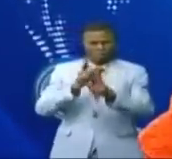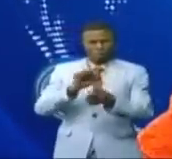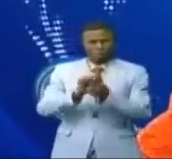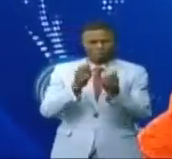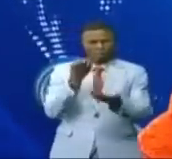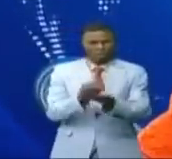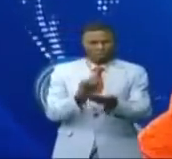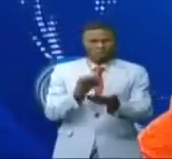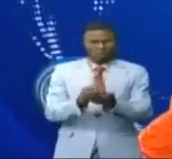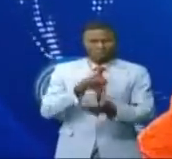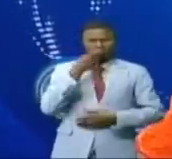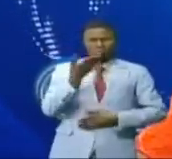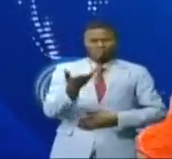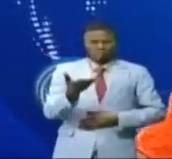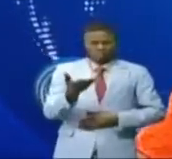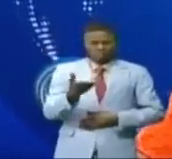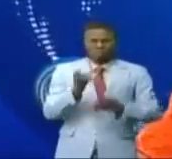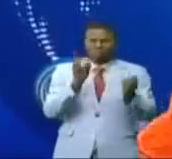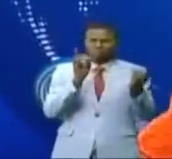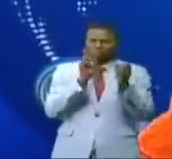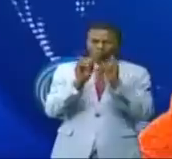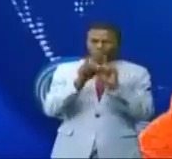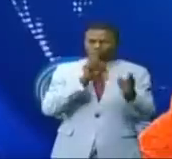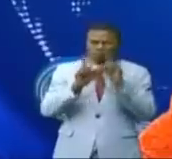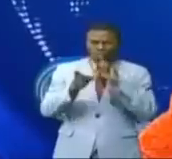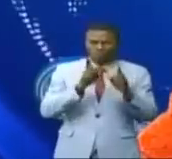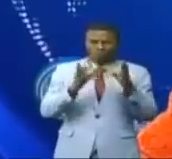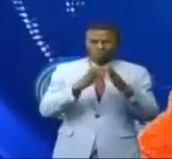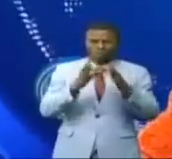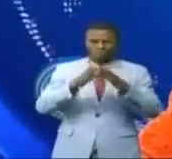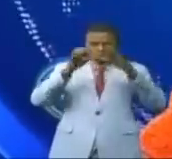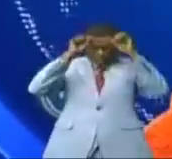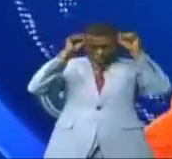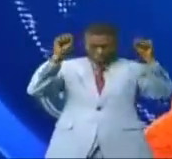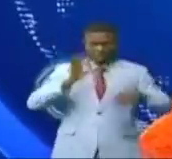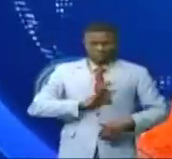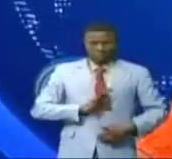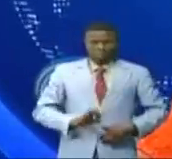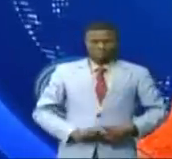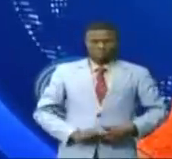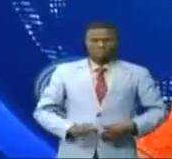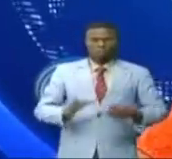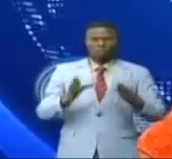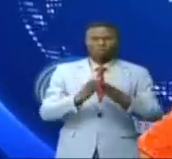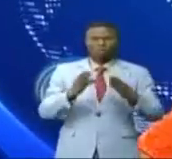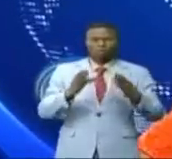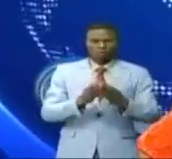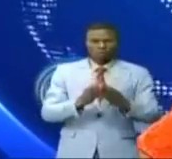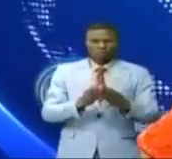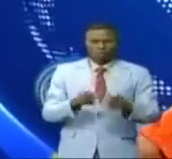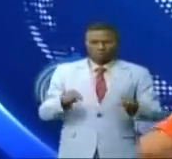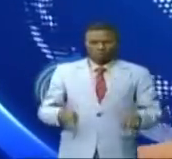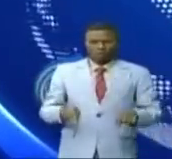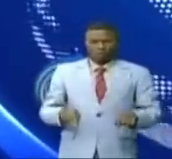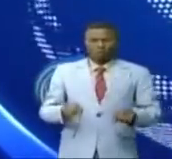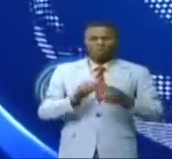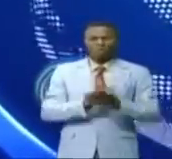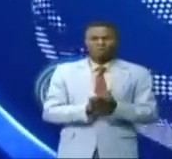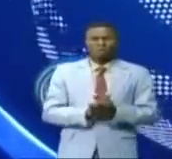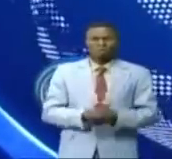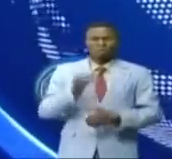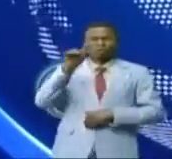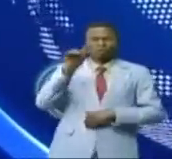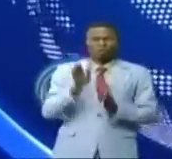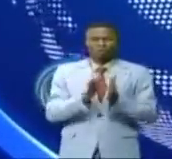était au centre des entretiens qu'a eus le président de la république félix eau antoine tshisekedi ce matin avec le directeur